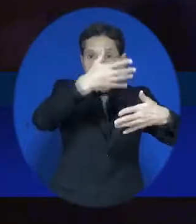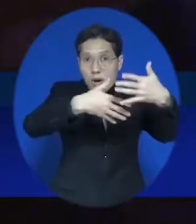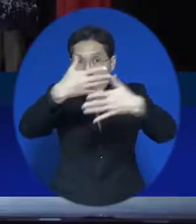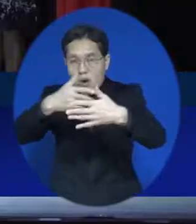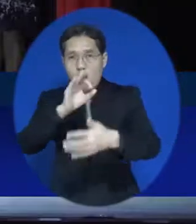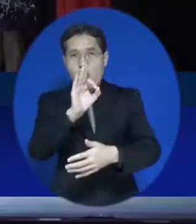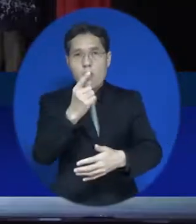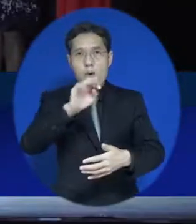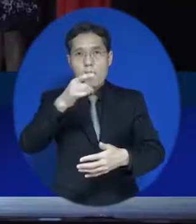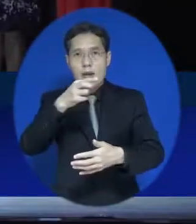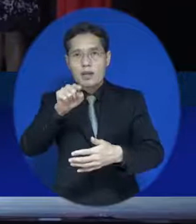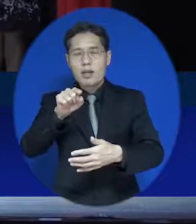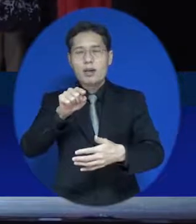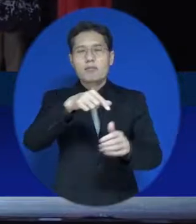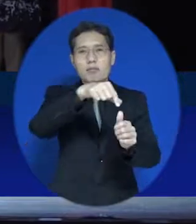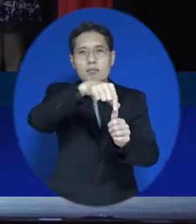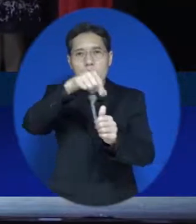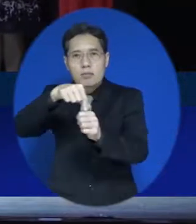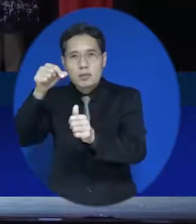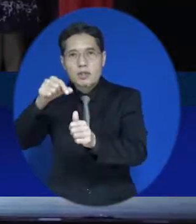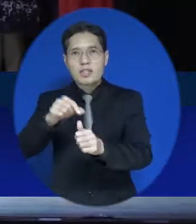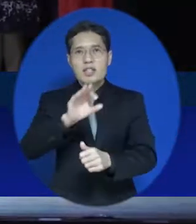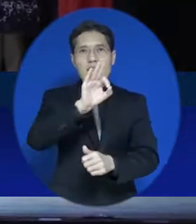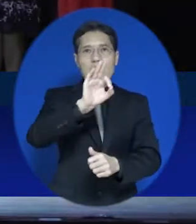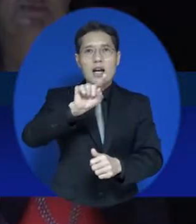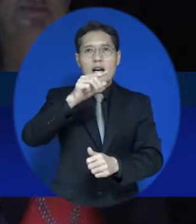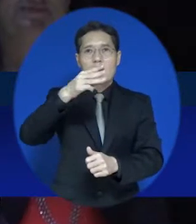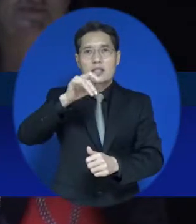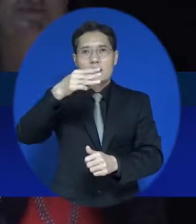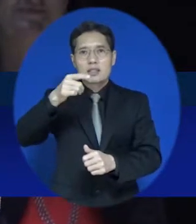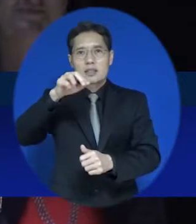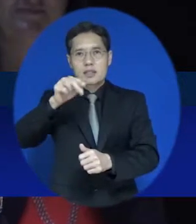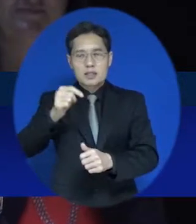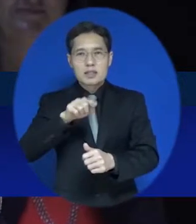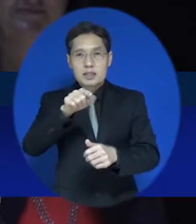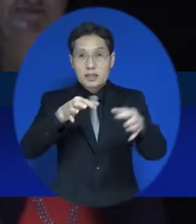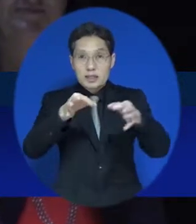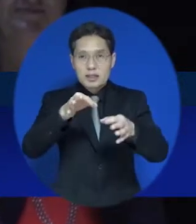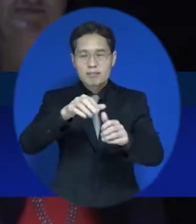오페라 주조역으로 선발해가는 아티스트 마켓도 성사됐습니다.